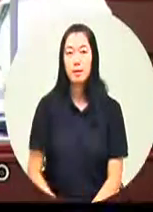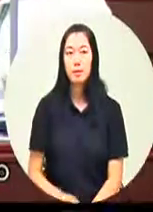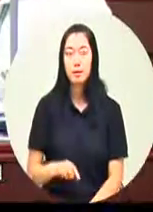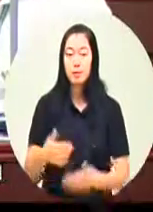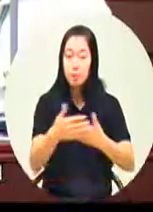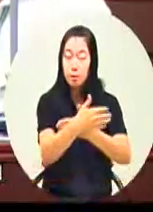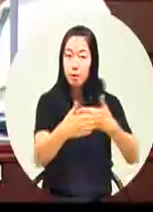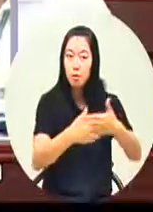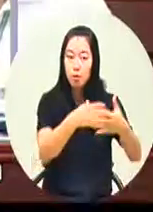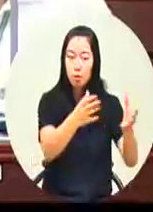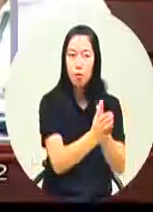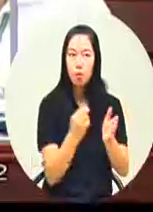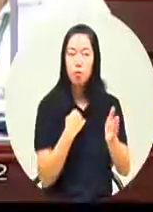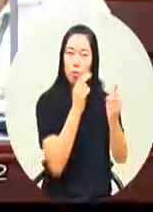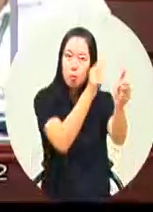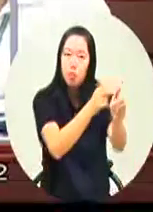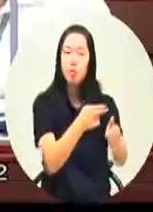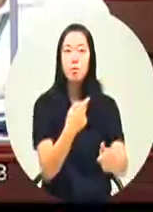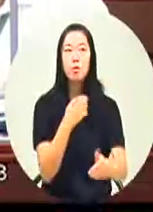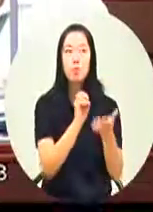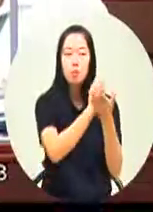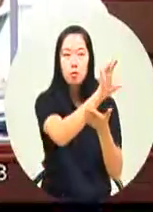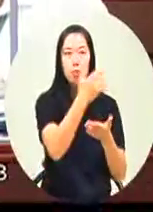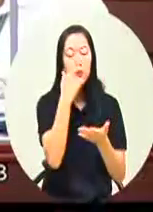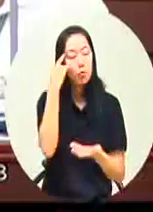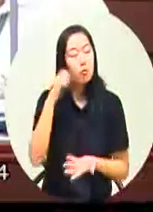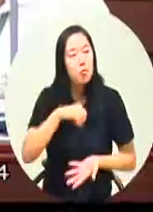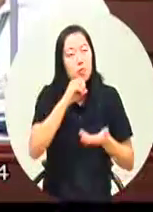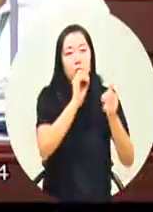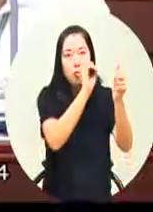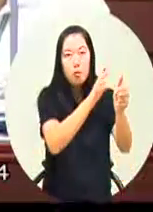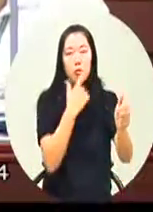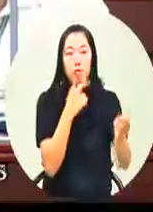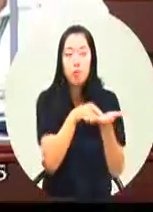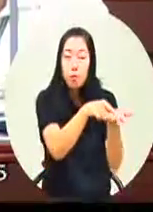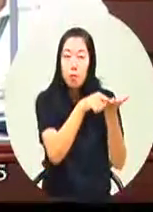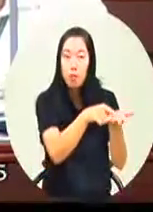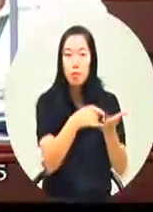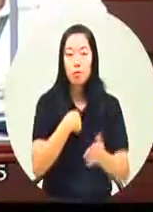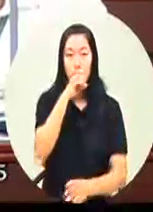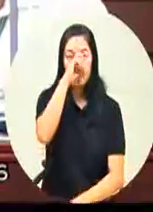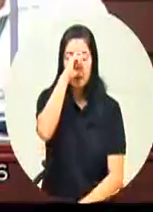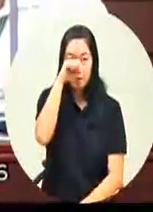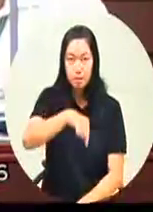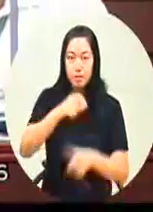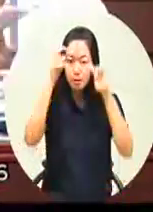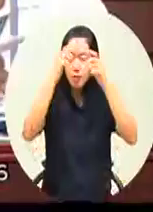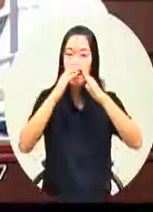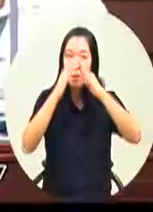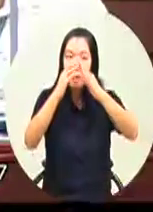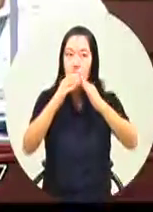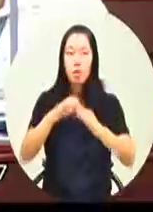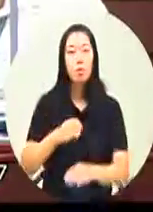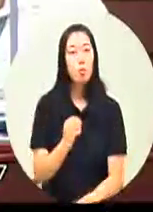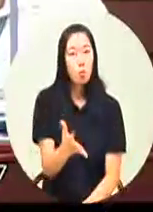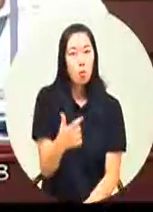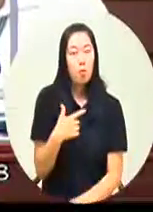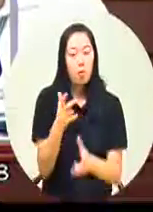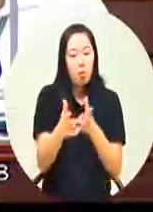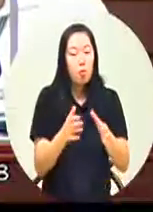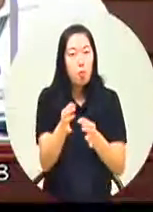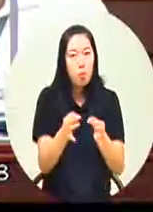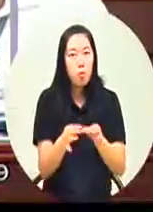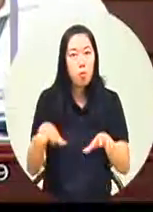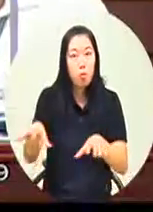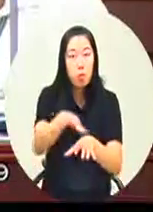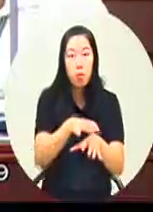通部要求啦，跟他们提出一些申请，希望能够在我们高雄市，因为有很多厂商其实就生产